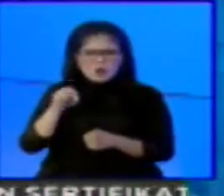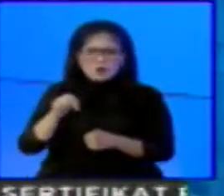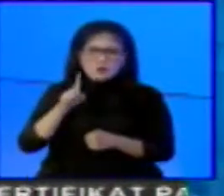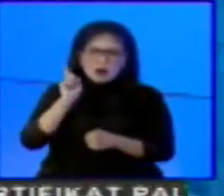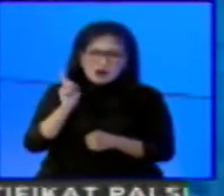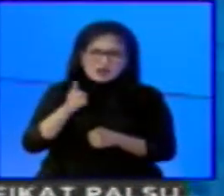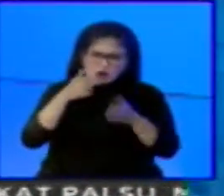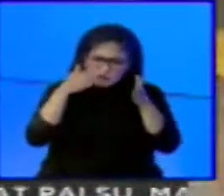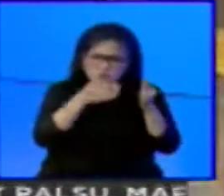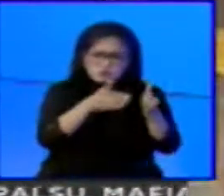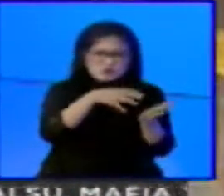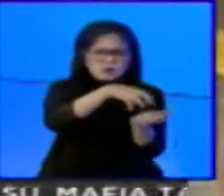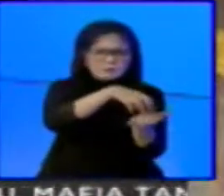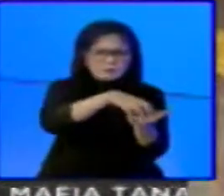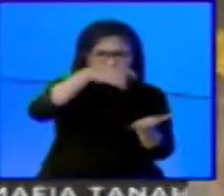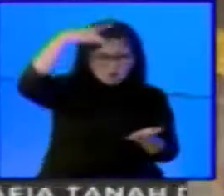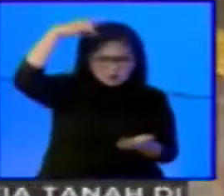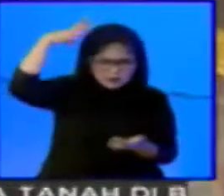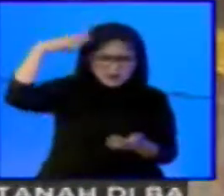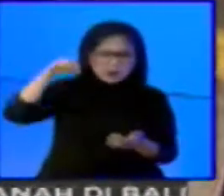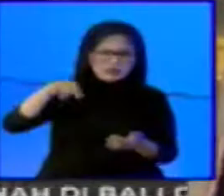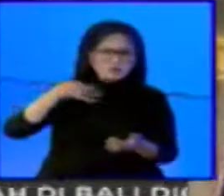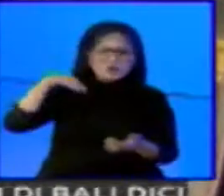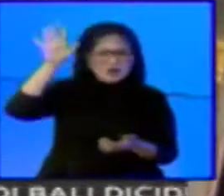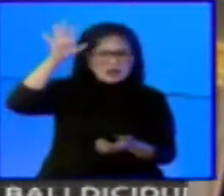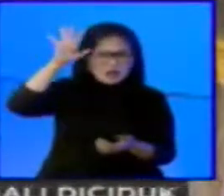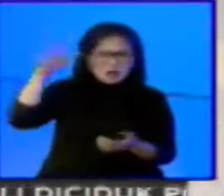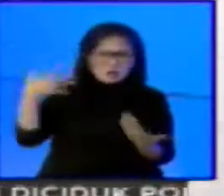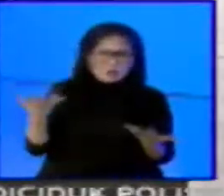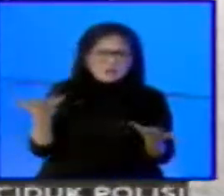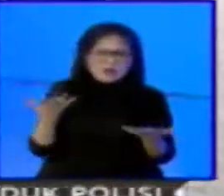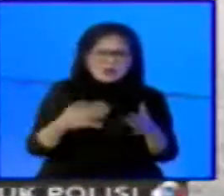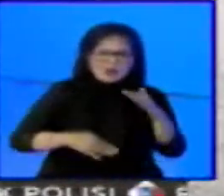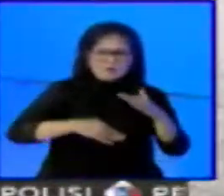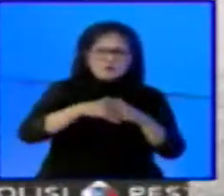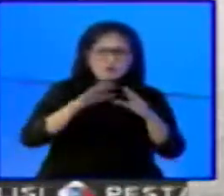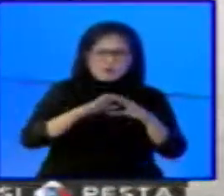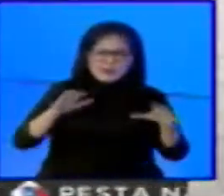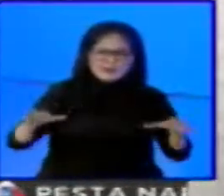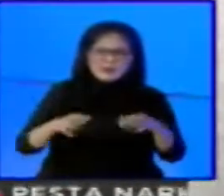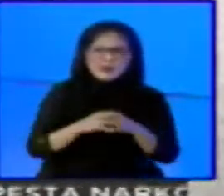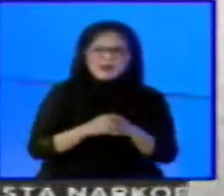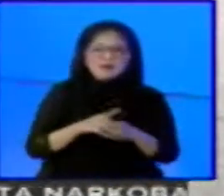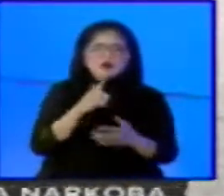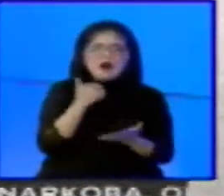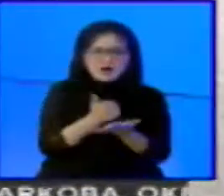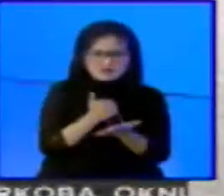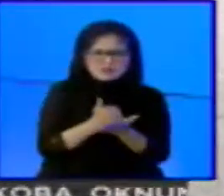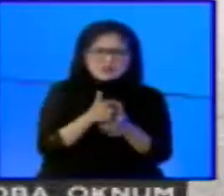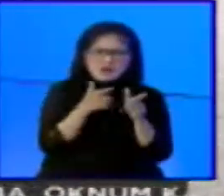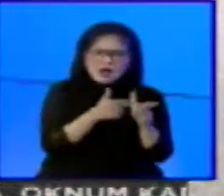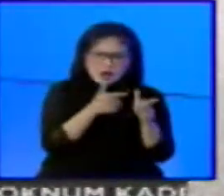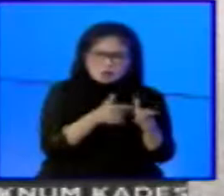khusus kali ya somewhere, tapi nggak tahu juga sih soalnya di sini kan udah padat gitu. Sebenarnya sih mengganggu ya sebenarnya, cuman kita